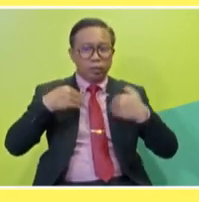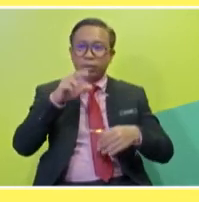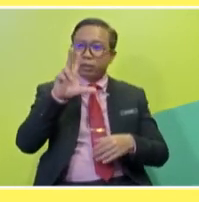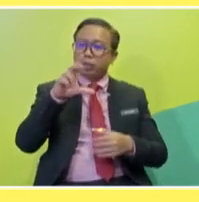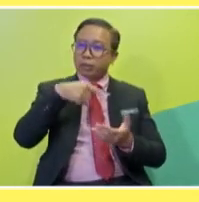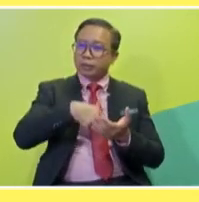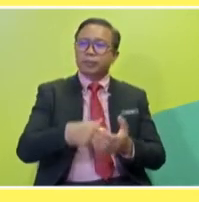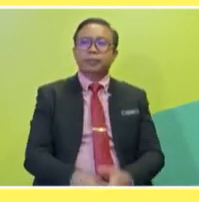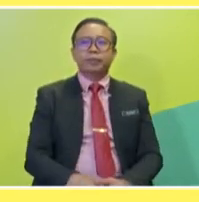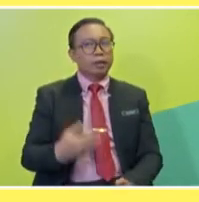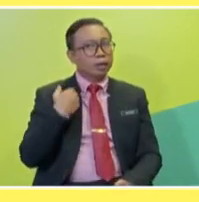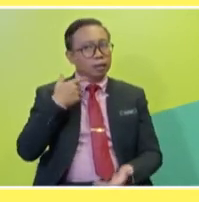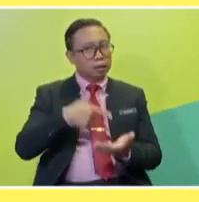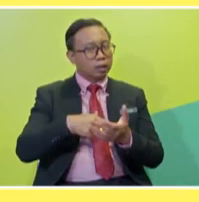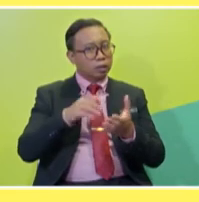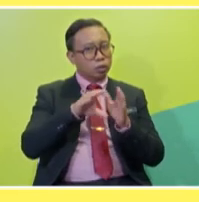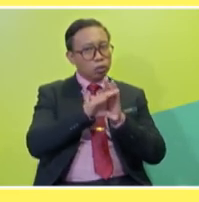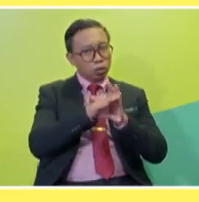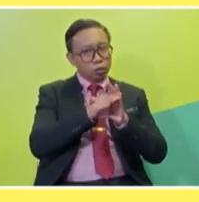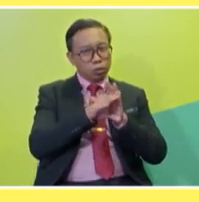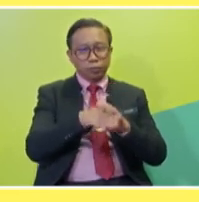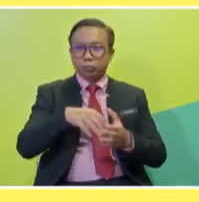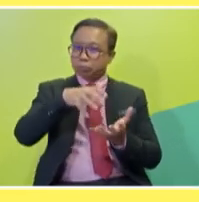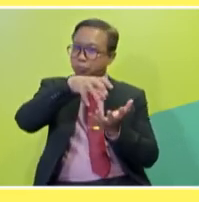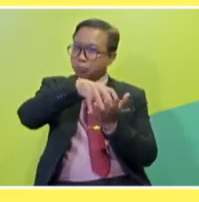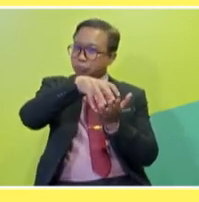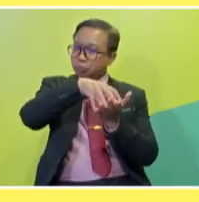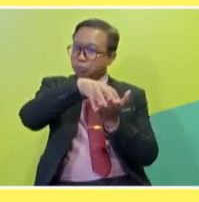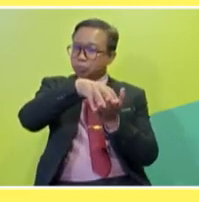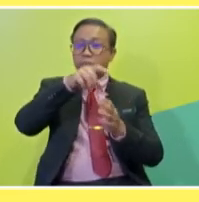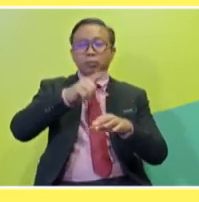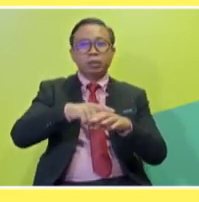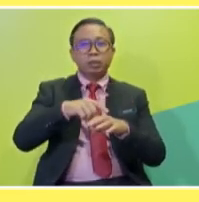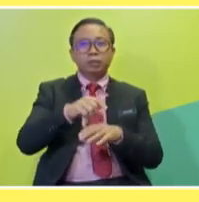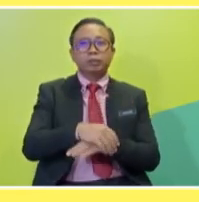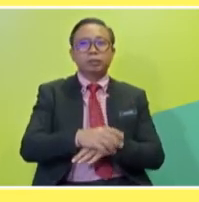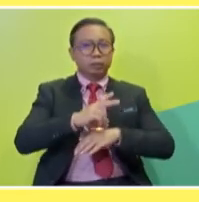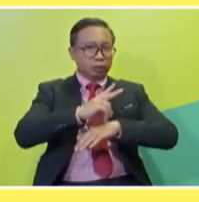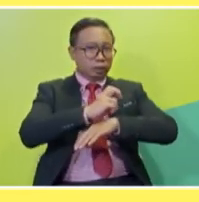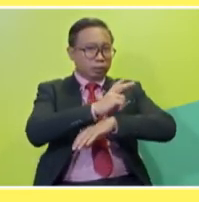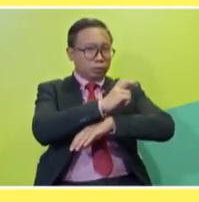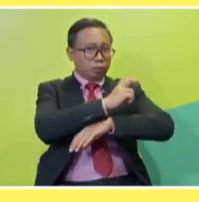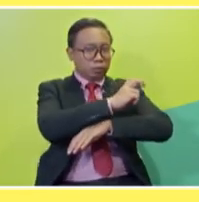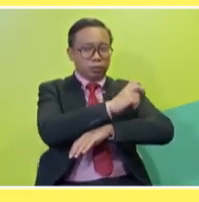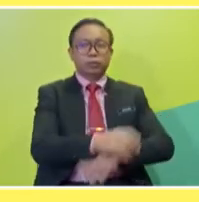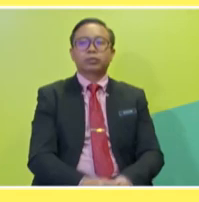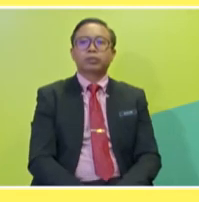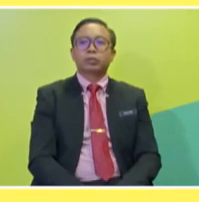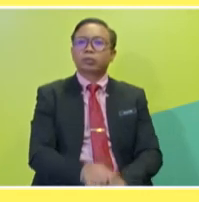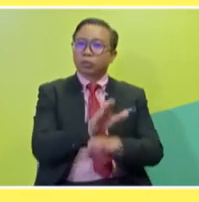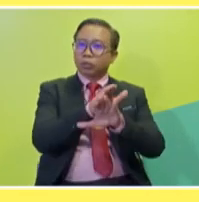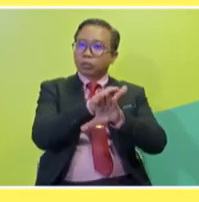ini kayak ada lagi contoh ya ini cangkrang keras ini ada pada siput dan juga hewan yang kita bawa